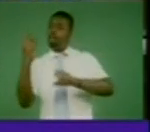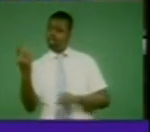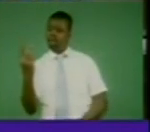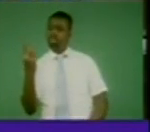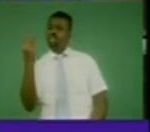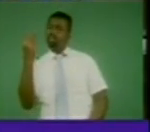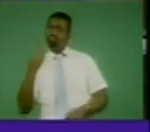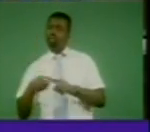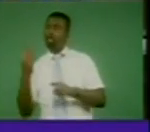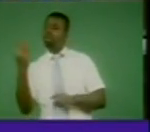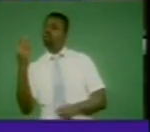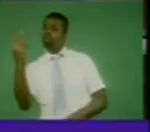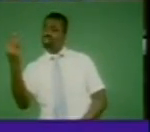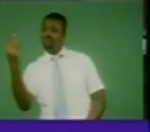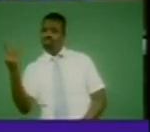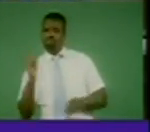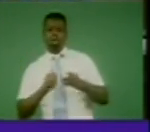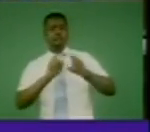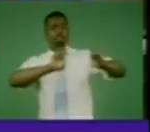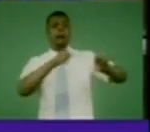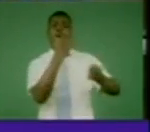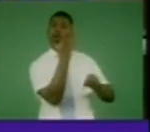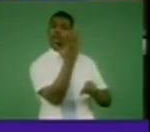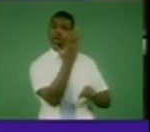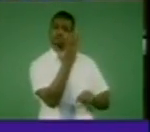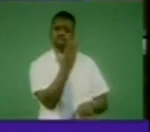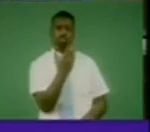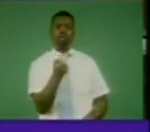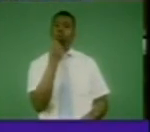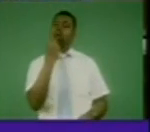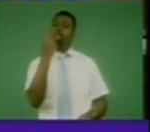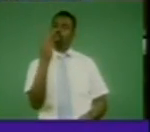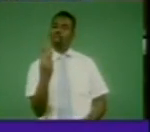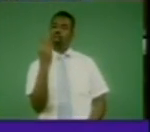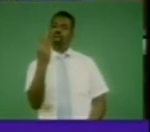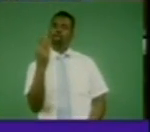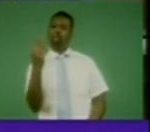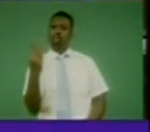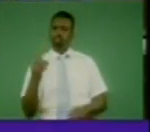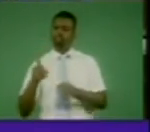ibara ya tano kura 333, na ibara ya sita.